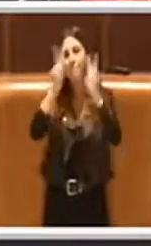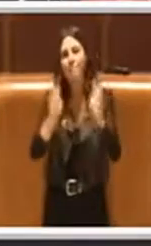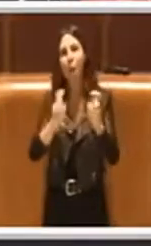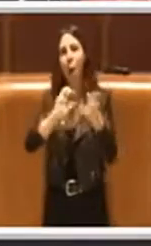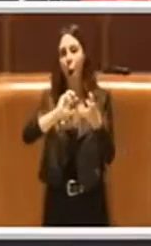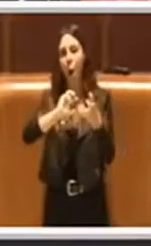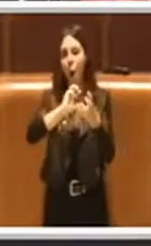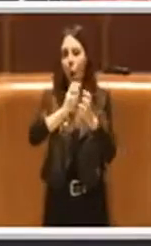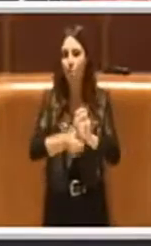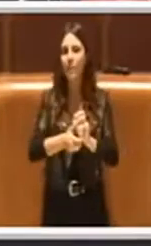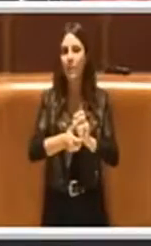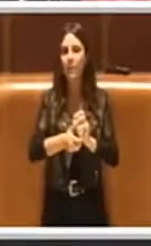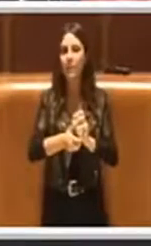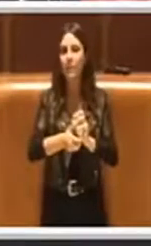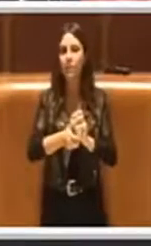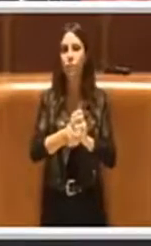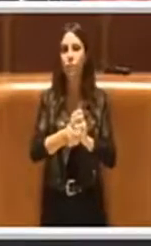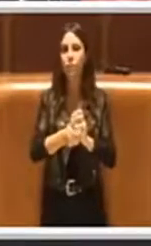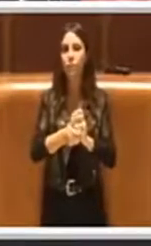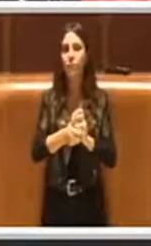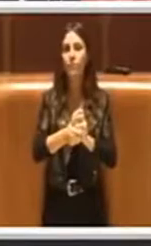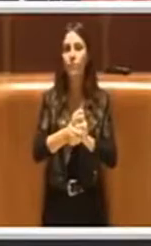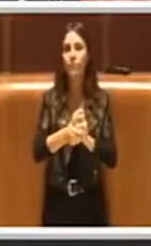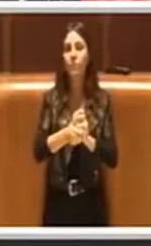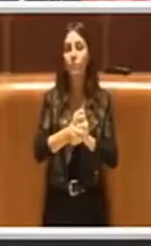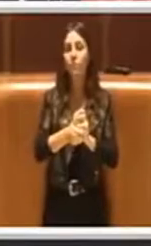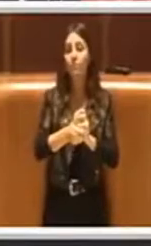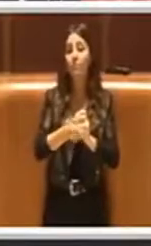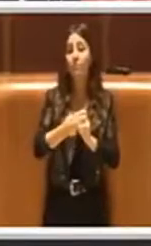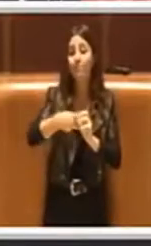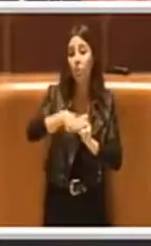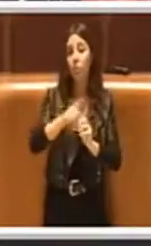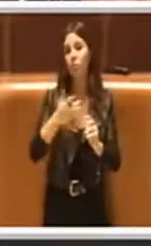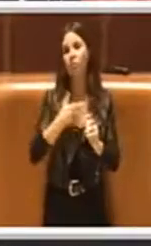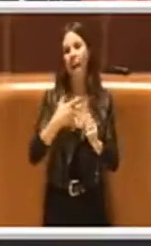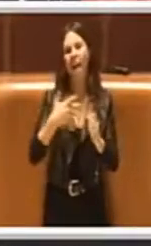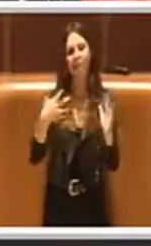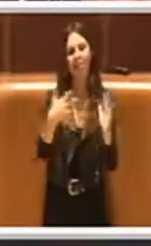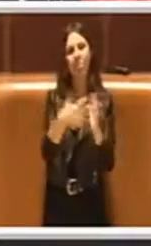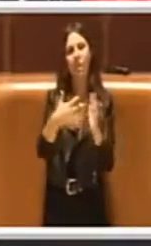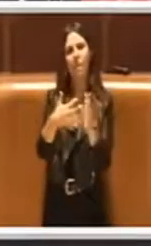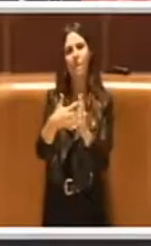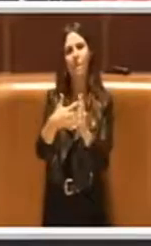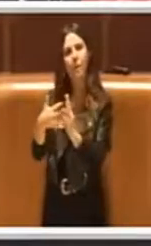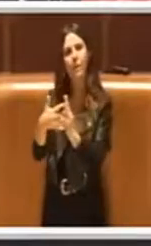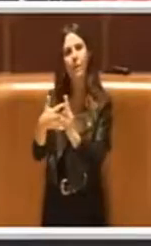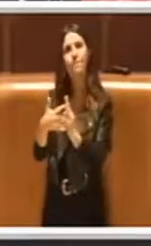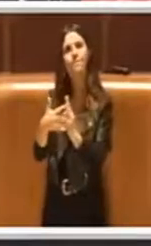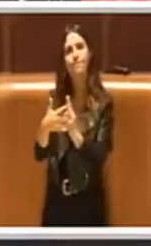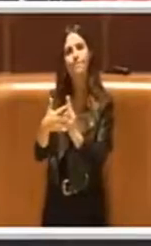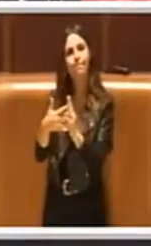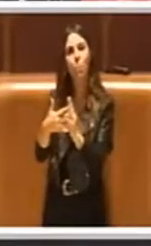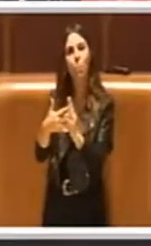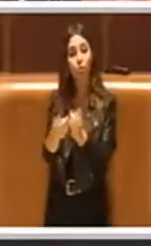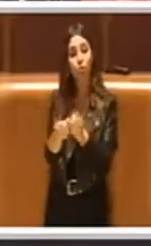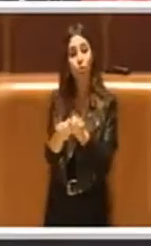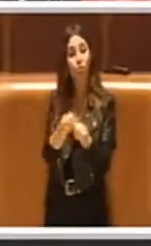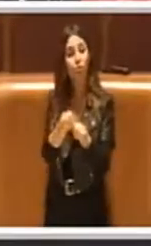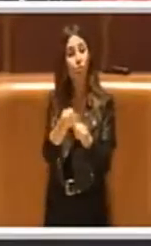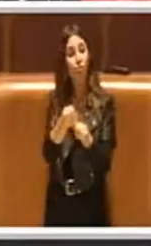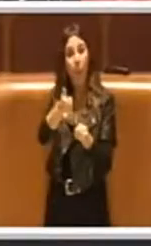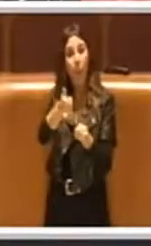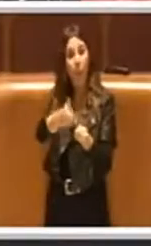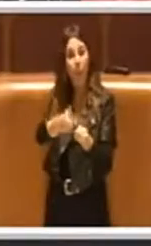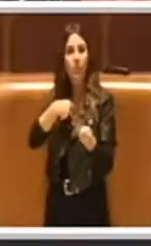noi stiamo facendo difficoltà a dover a dover avere dei